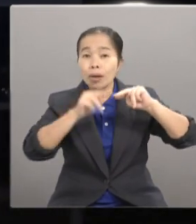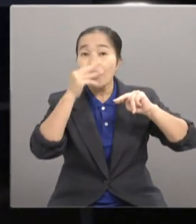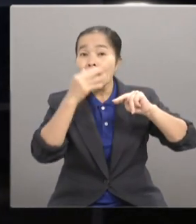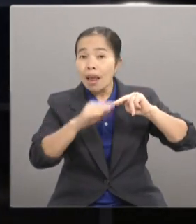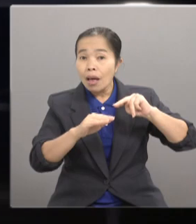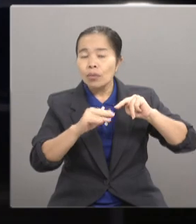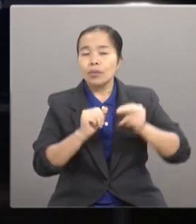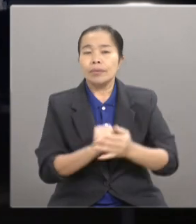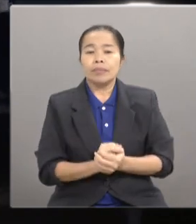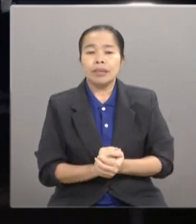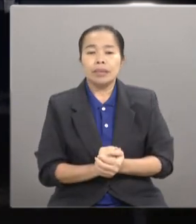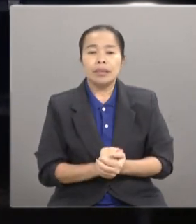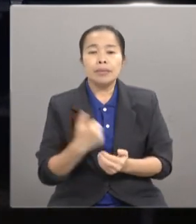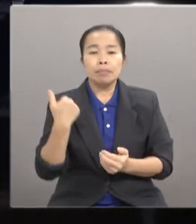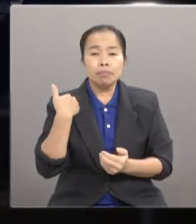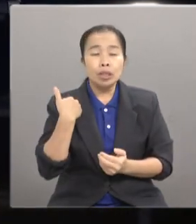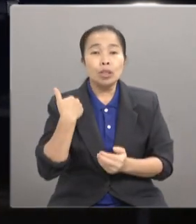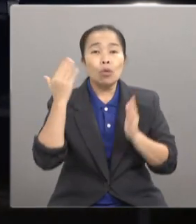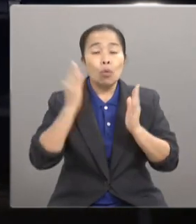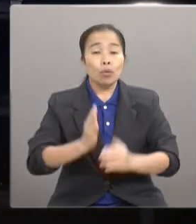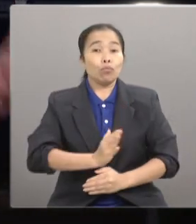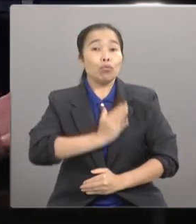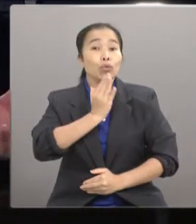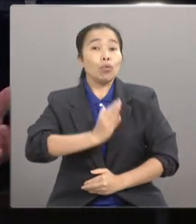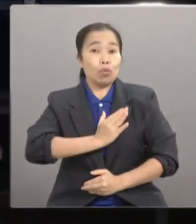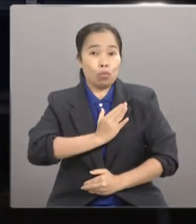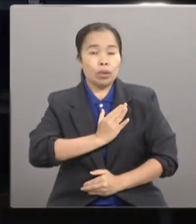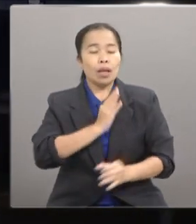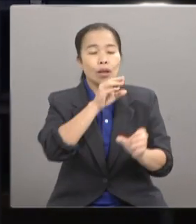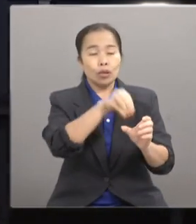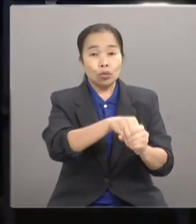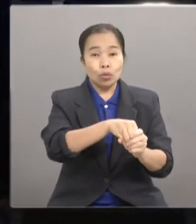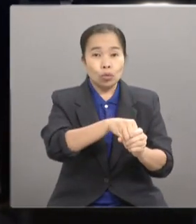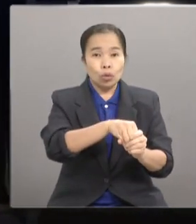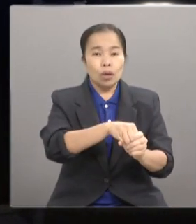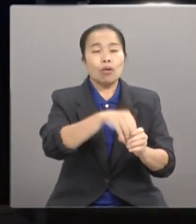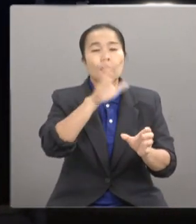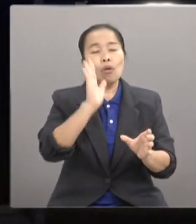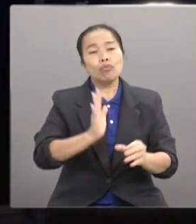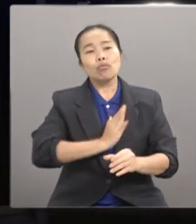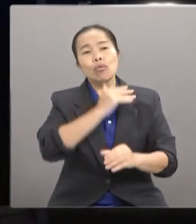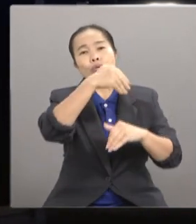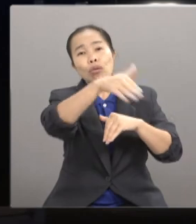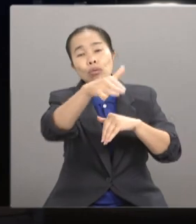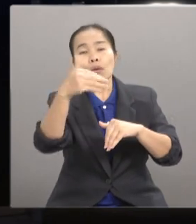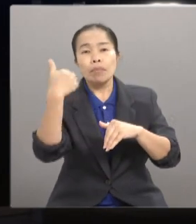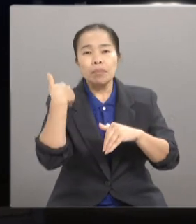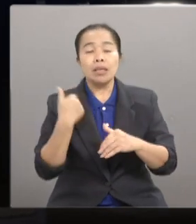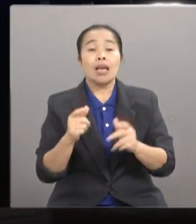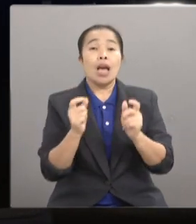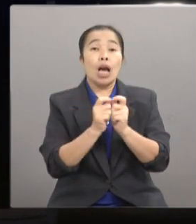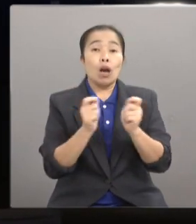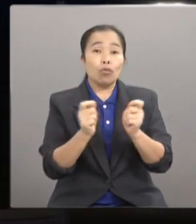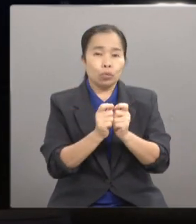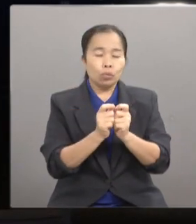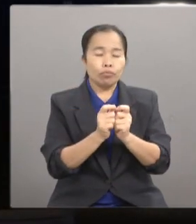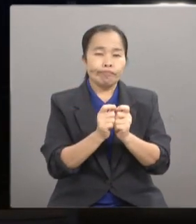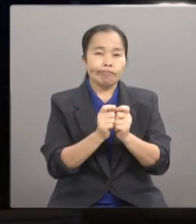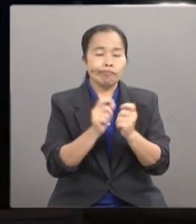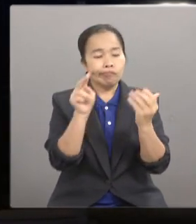เบชรท่านแล้วโดยที่มีผู้ทรงคอารมทั้งภายในและภายนอกวัการและคณะอนุกรมการนะคร